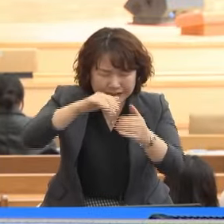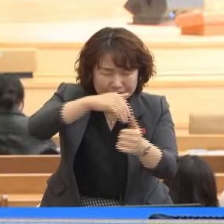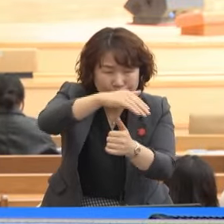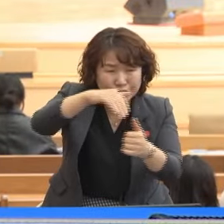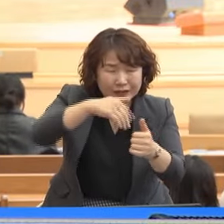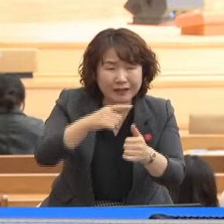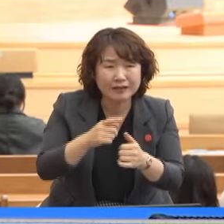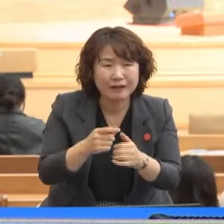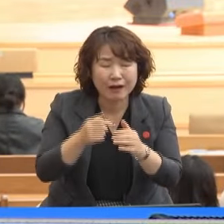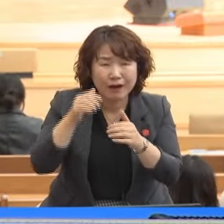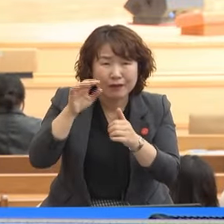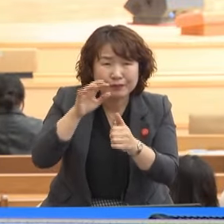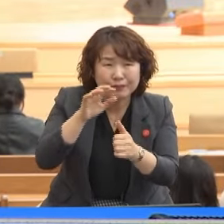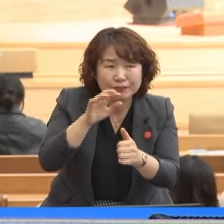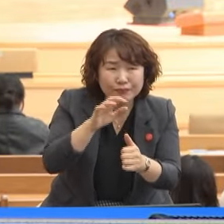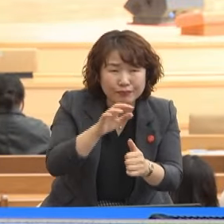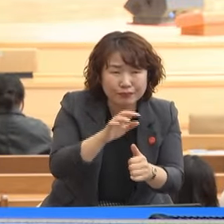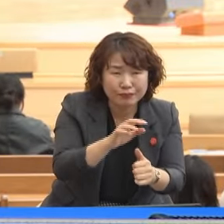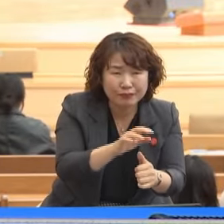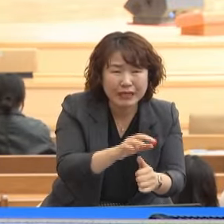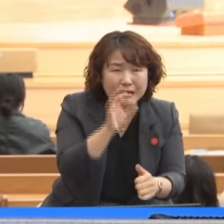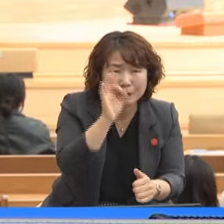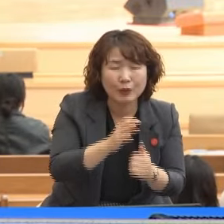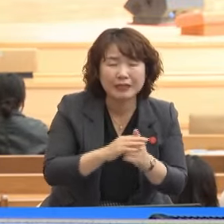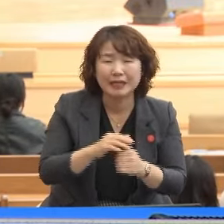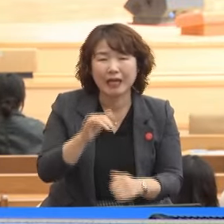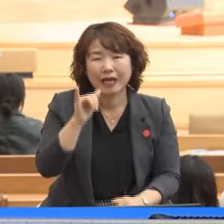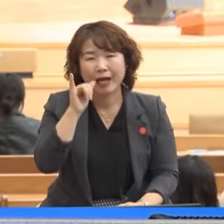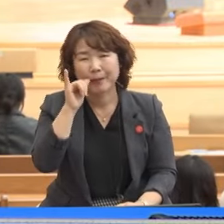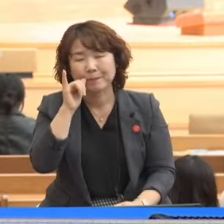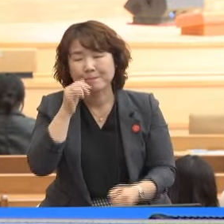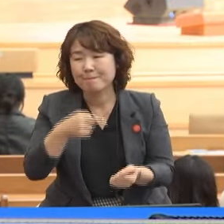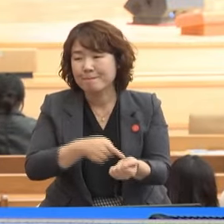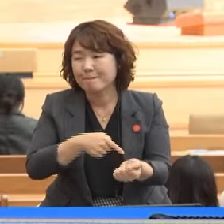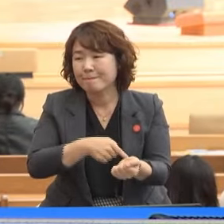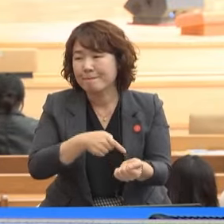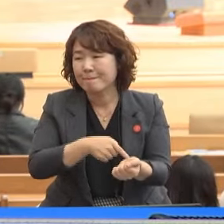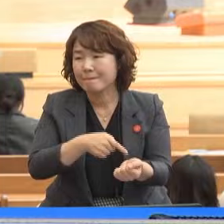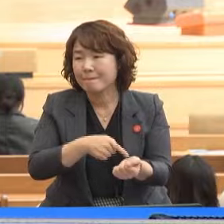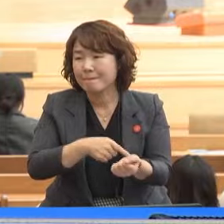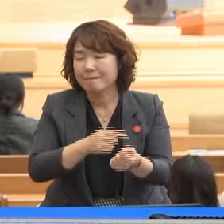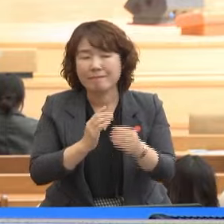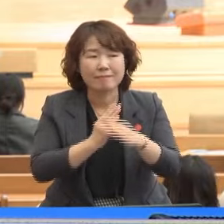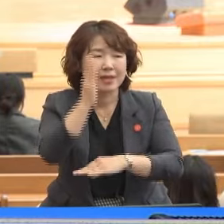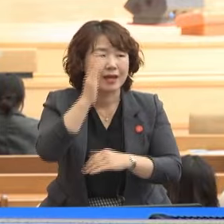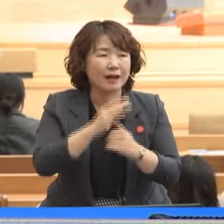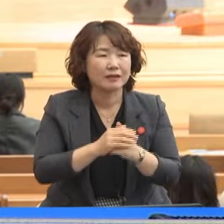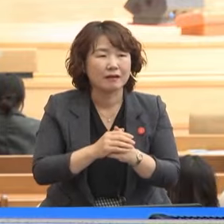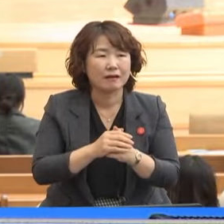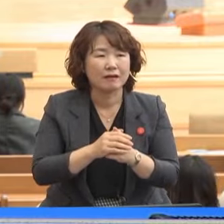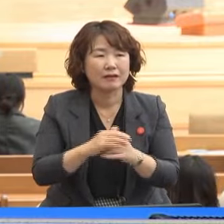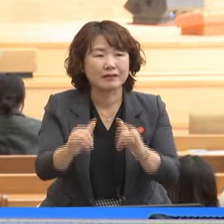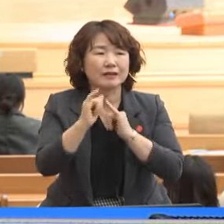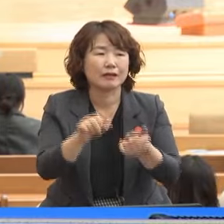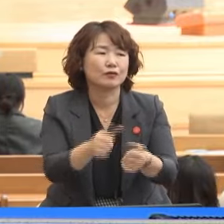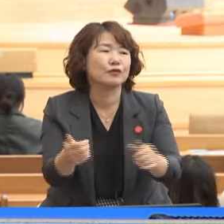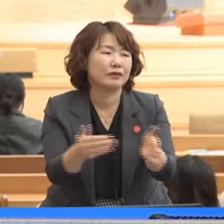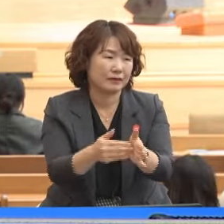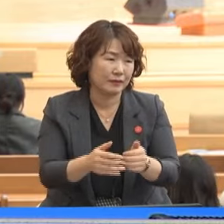죽도록 만들어요. 약물 과다 복용으로 죽은 상황으로 발견됐어요.